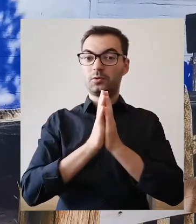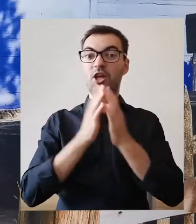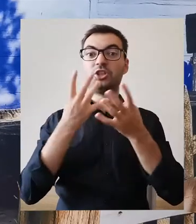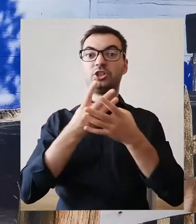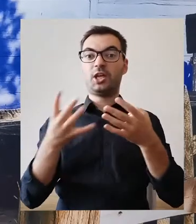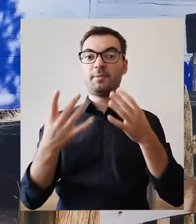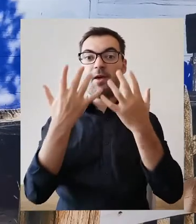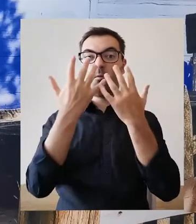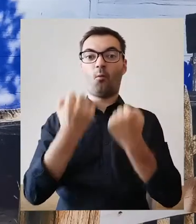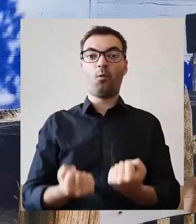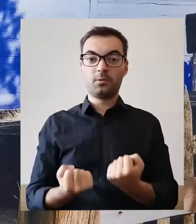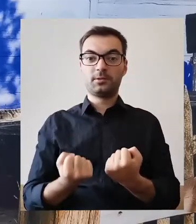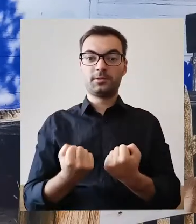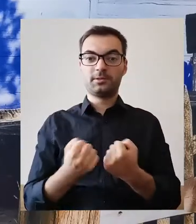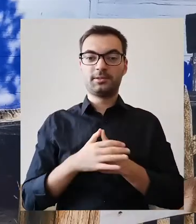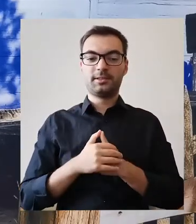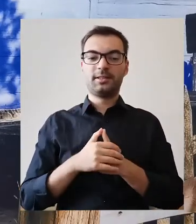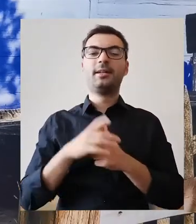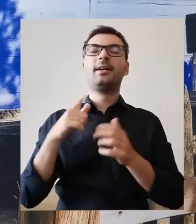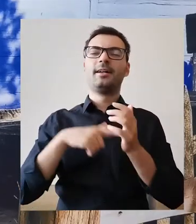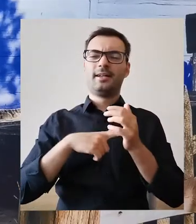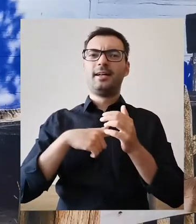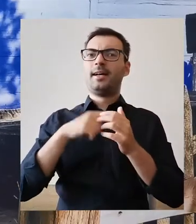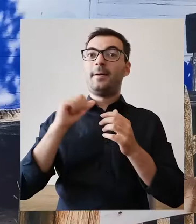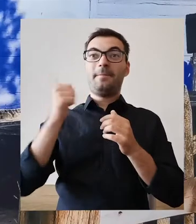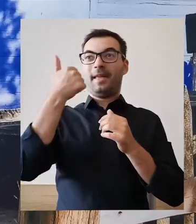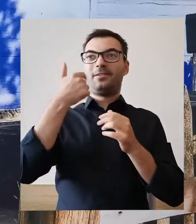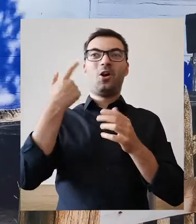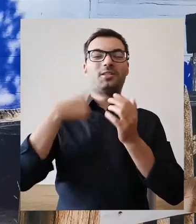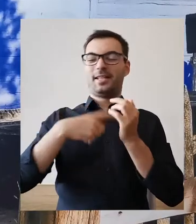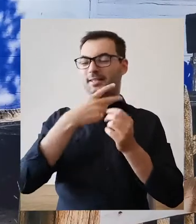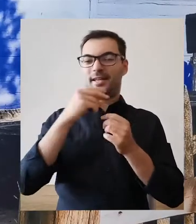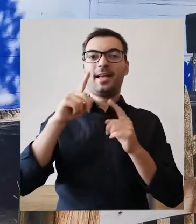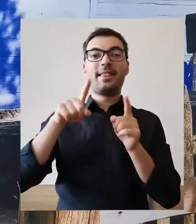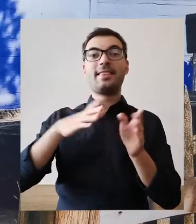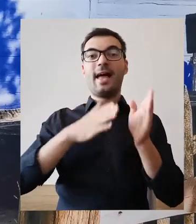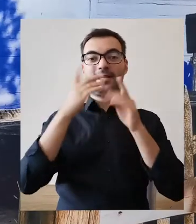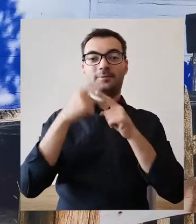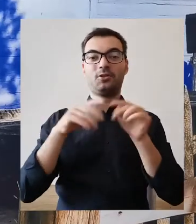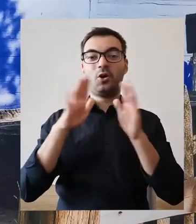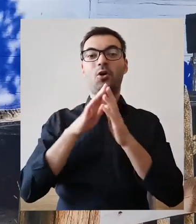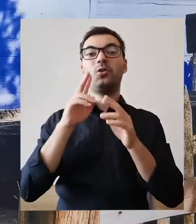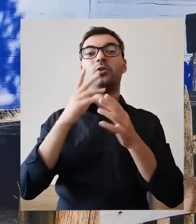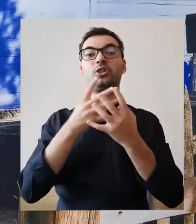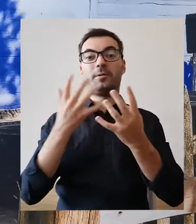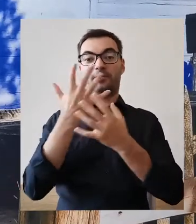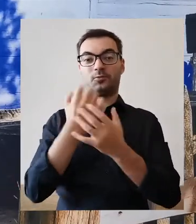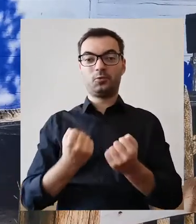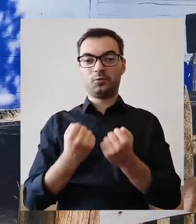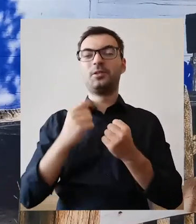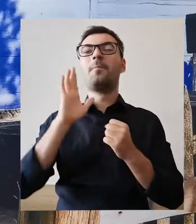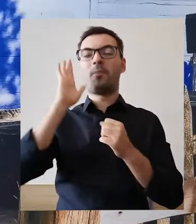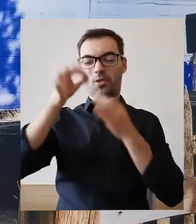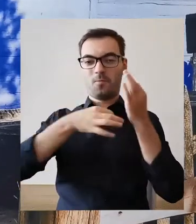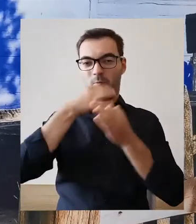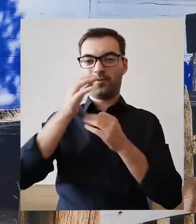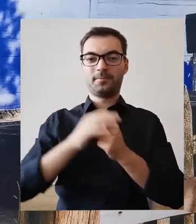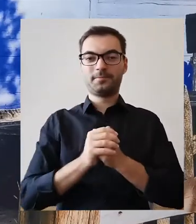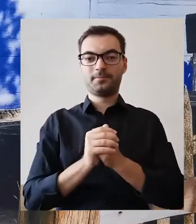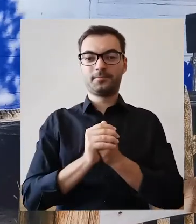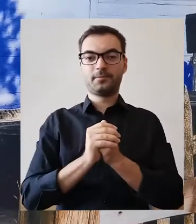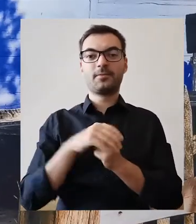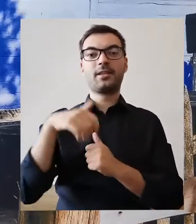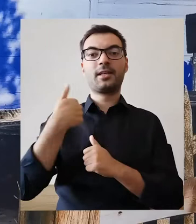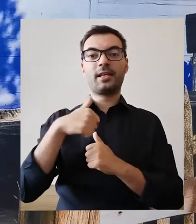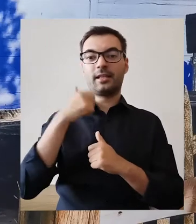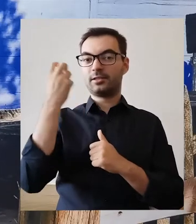ziemię nie pierwszy i nie ostatni o kolejnym będę już nie długo opowiadać ale to jeszcze nic dziś no i jest jeszcze